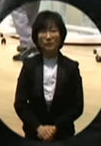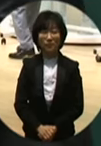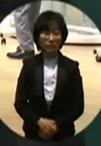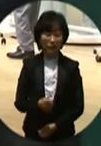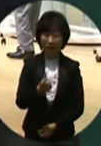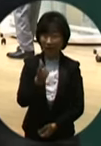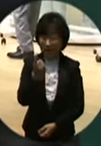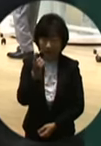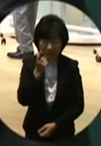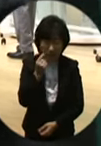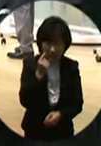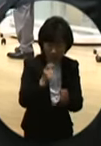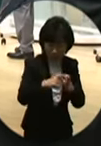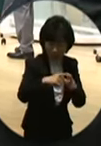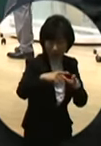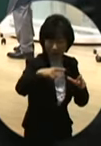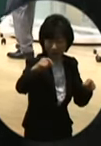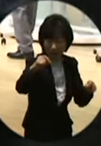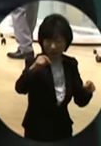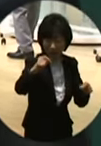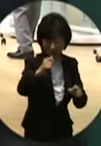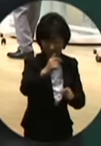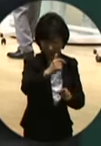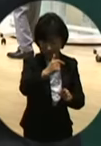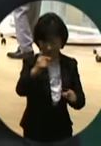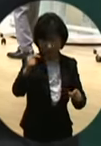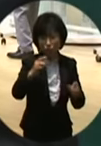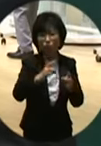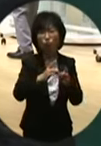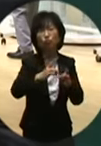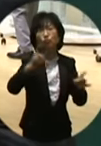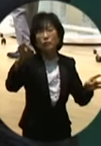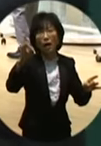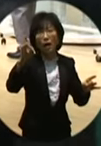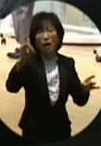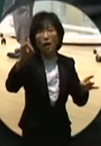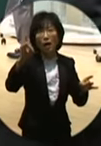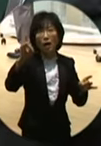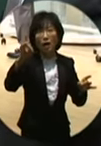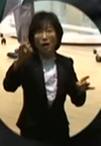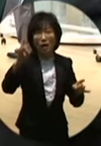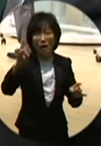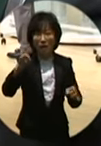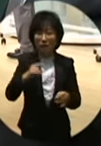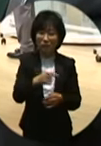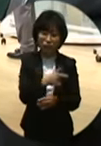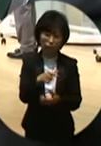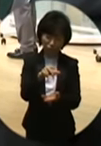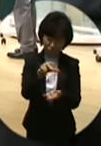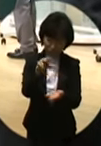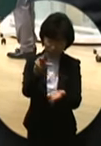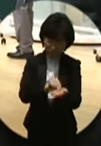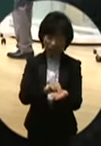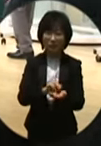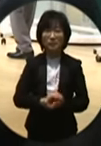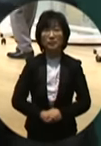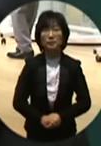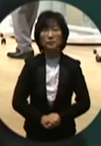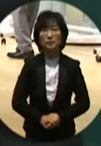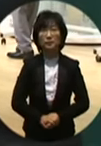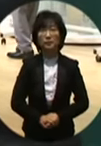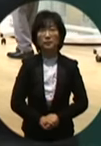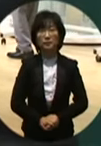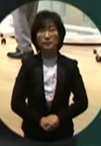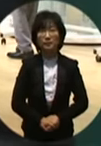땅의 최고의 우상이라고 생각하는 이게 가장 큰 문제. So the greatest idolatry in Japan, this is the